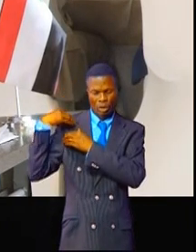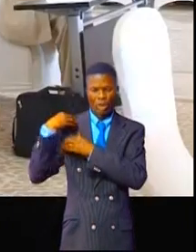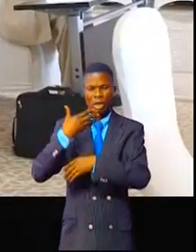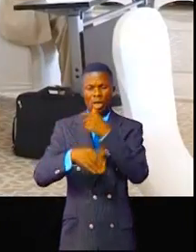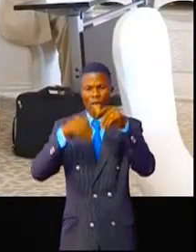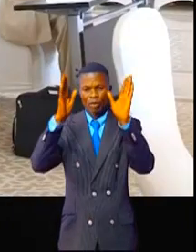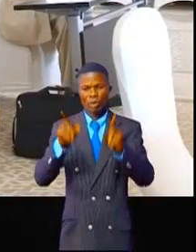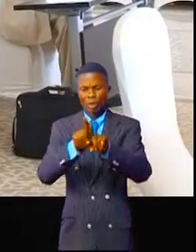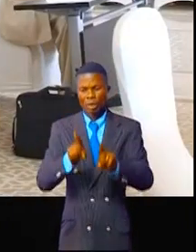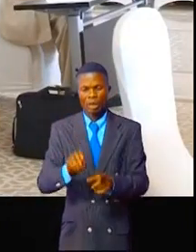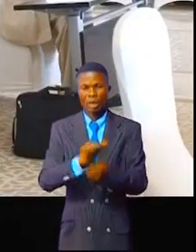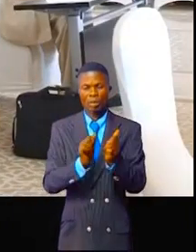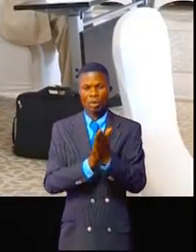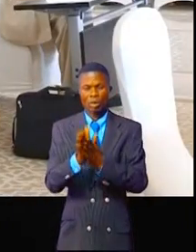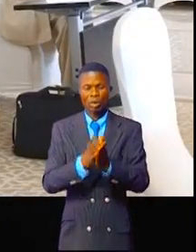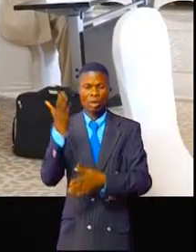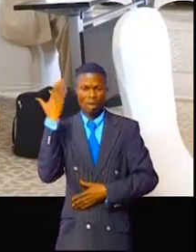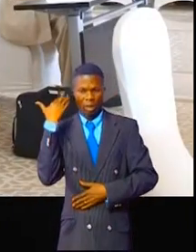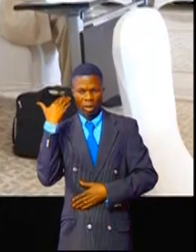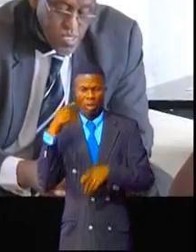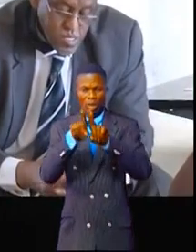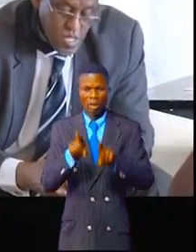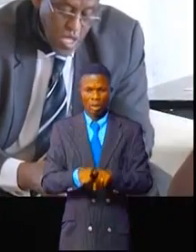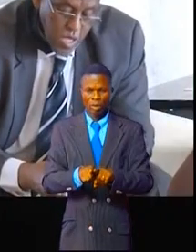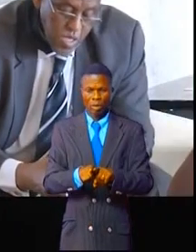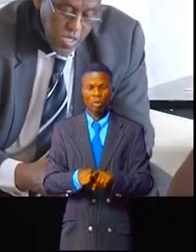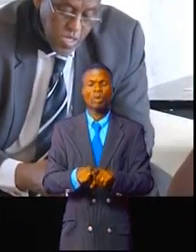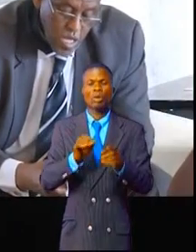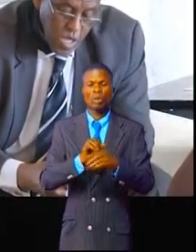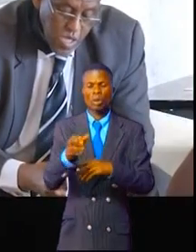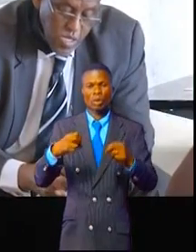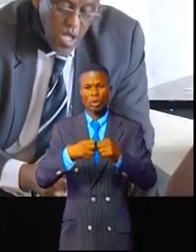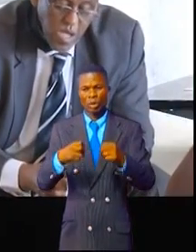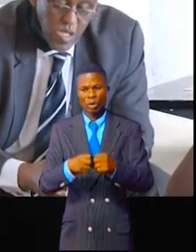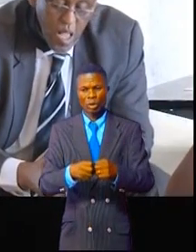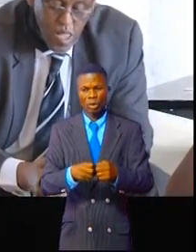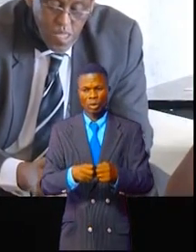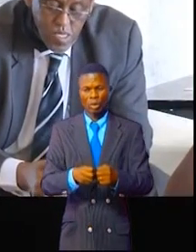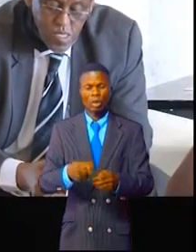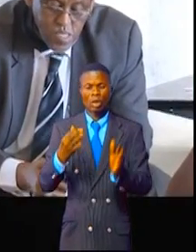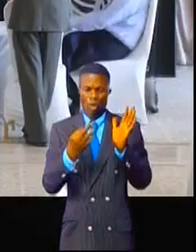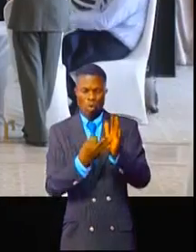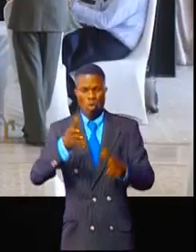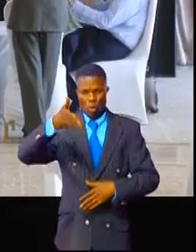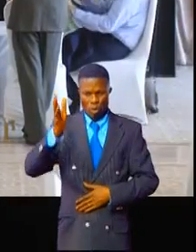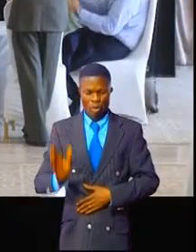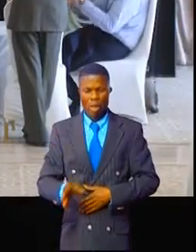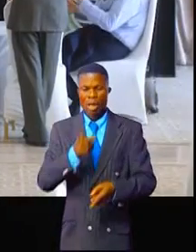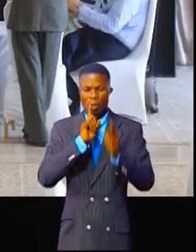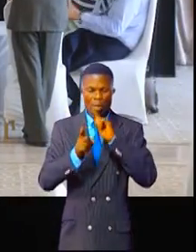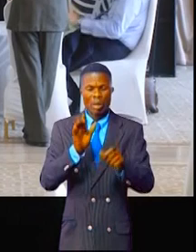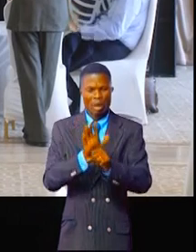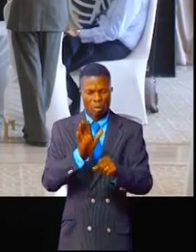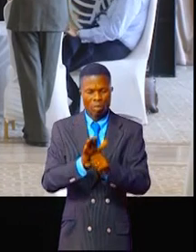et des questions liées à l'eau et à l'irrigation ainsi que oui et experts elles ont eu des échanges fournis